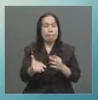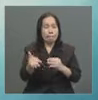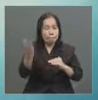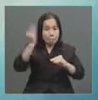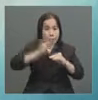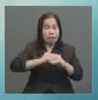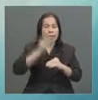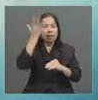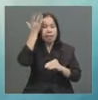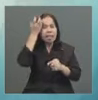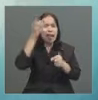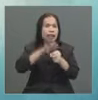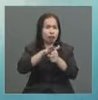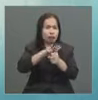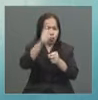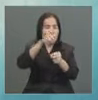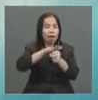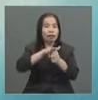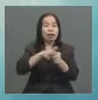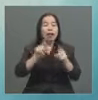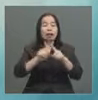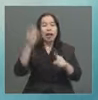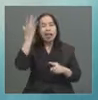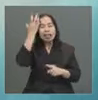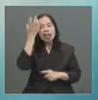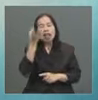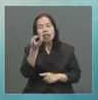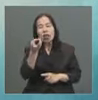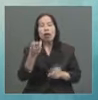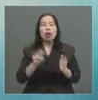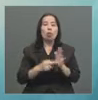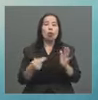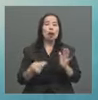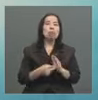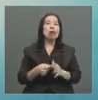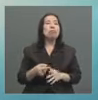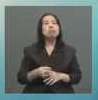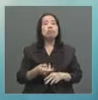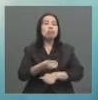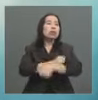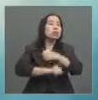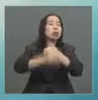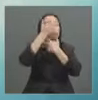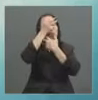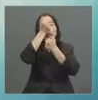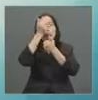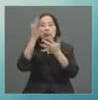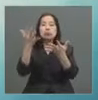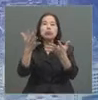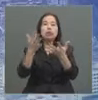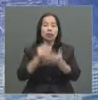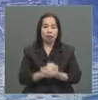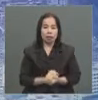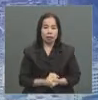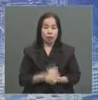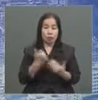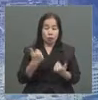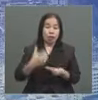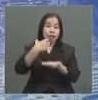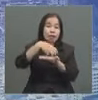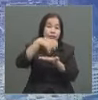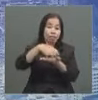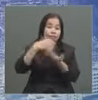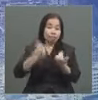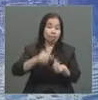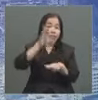กลางดีที่สุดครับถ้าเครียดน้อยนี่อาจจะทำให้เราย่อหย่อนนะครับผมได้ครับก็ข้อมูลสำหรับวันนี้นะ